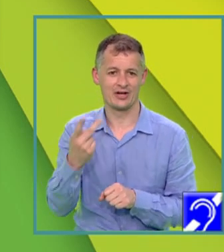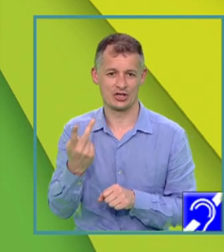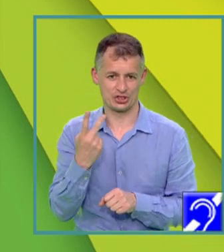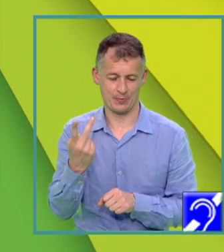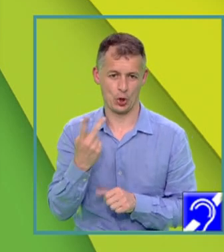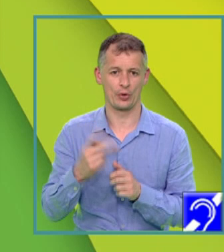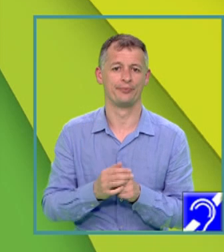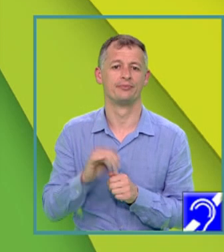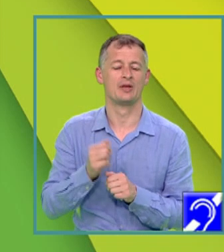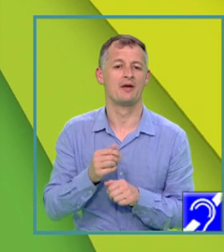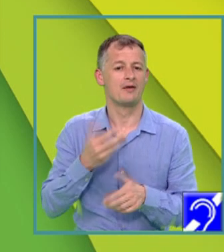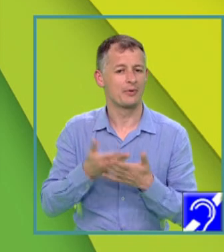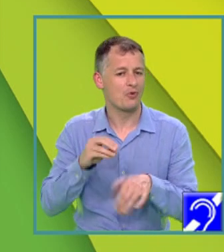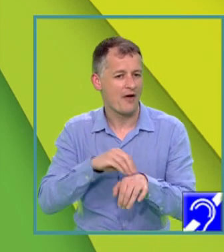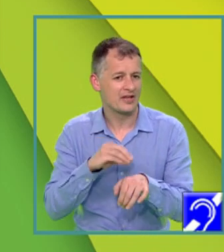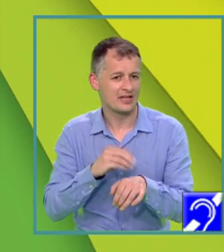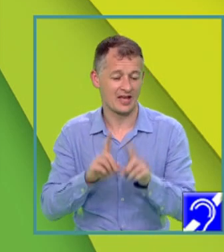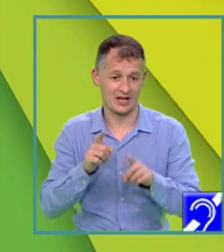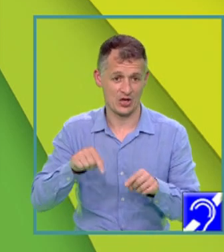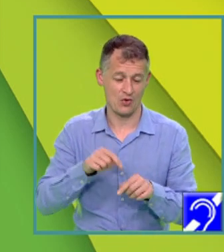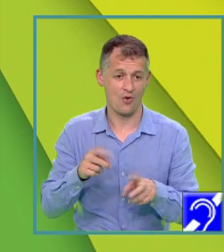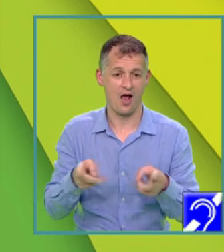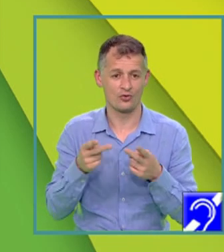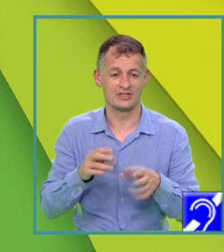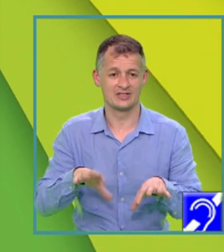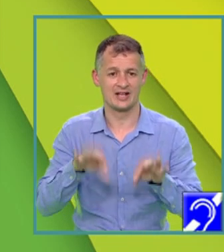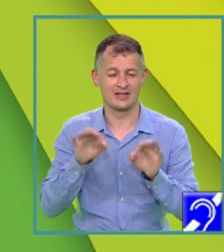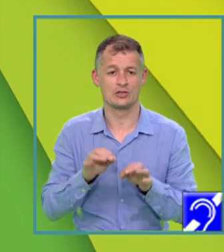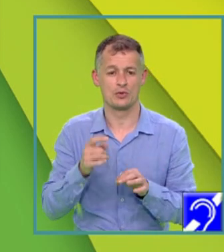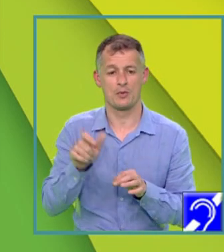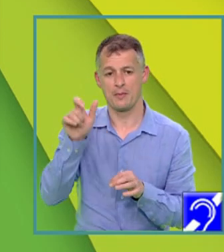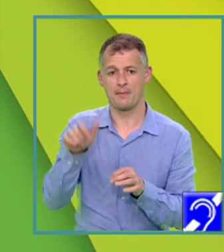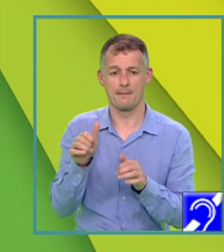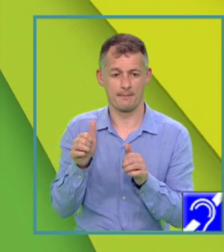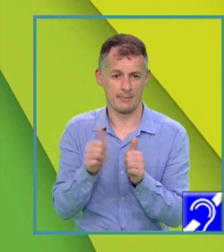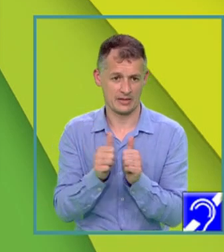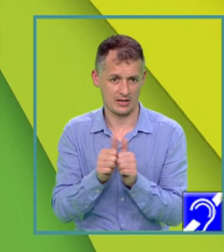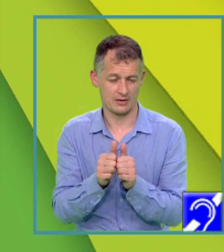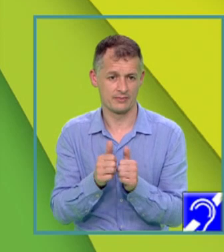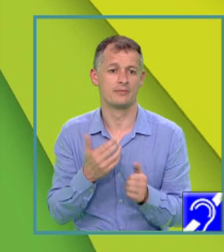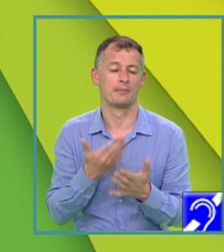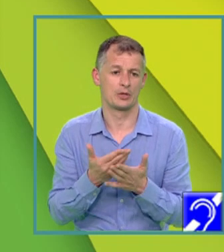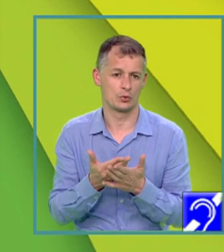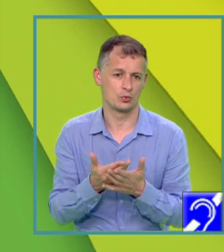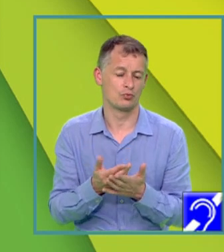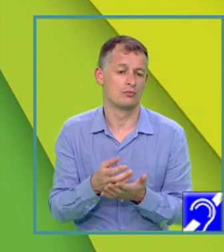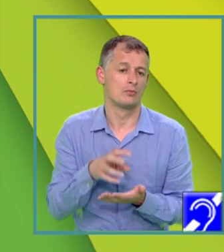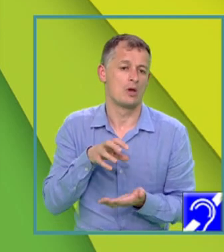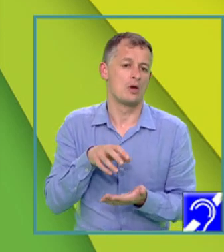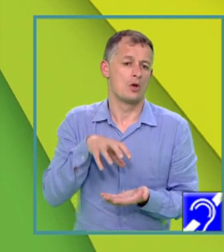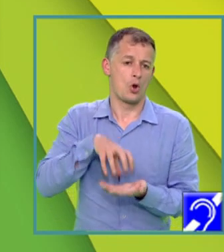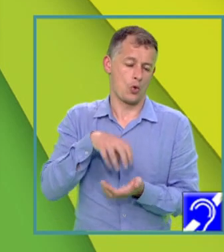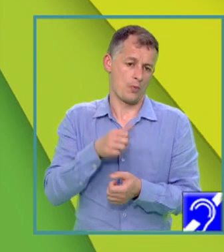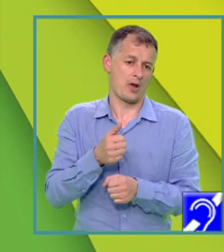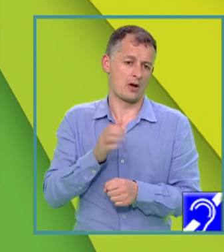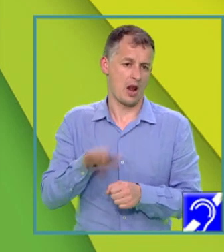afectivitate, dar dacă eu caut să-mi selectez un partener în vederea statusului pe care îl dețin, vorbesc despre